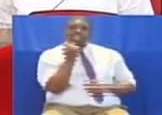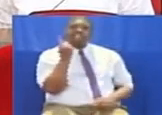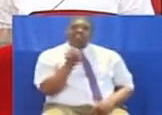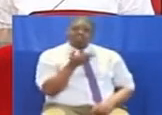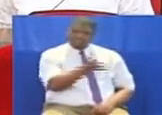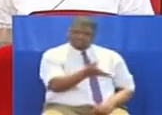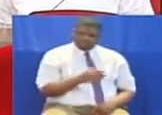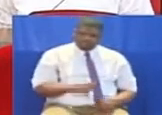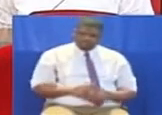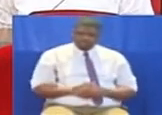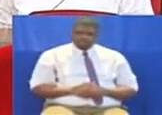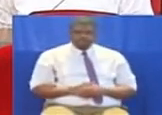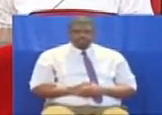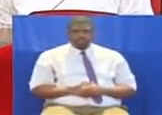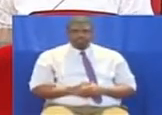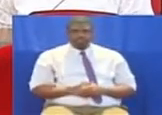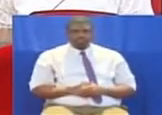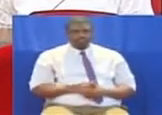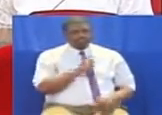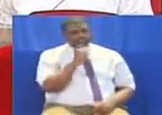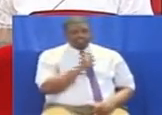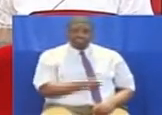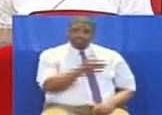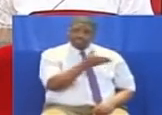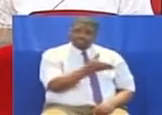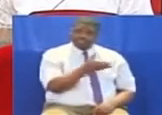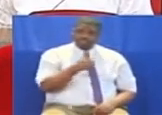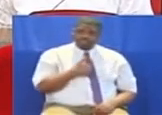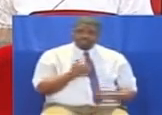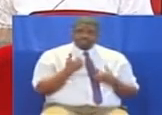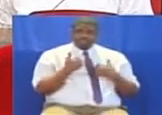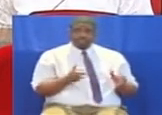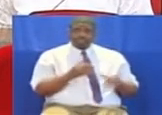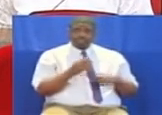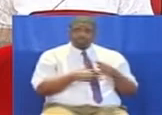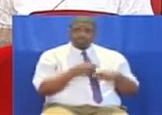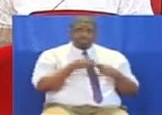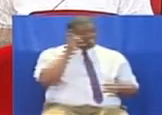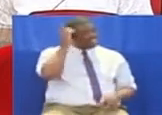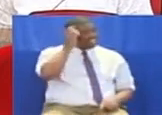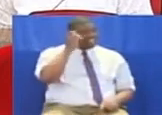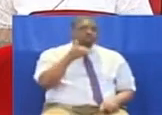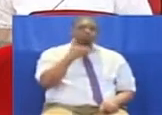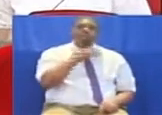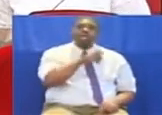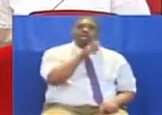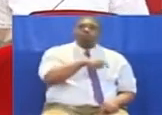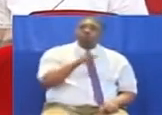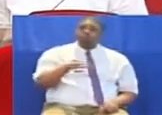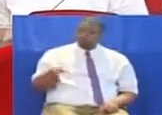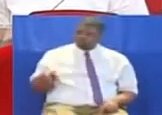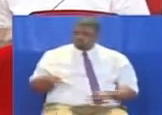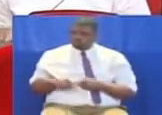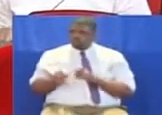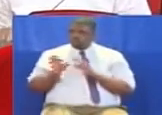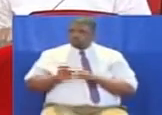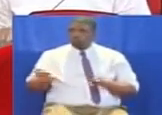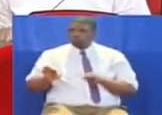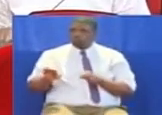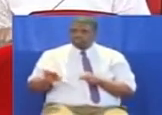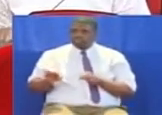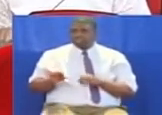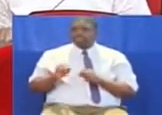Kwa hiyo Mheshimiwa Spika, mimi nisingependa kuendelea na dhana ya kudanganya watu. Na uzuri mchungaji Msigwa